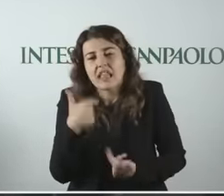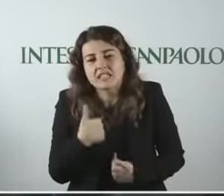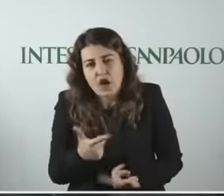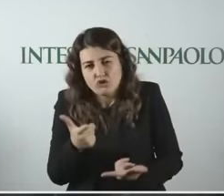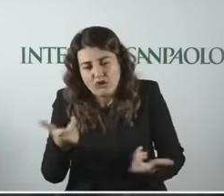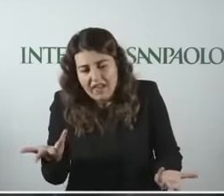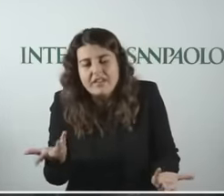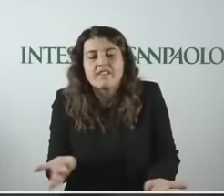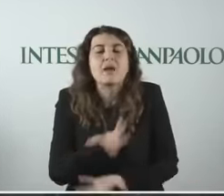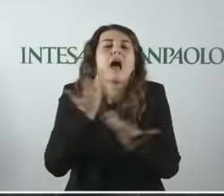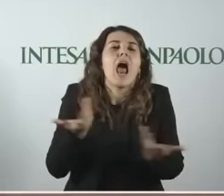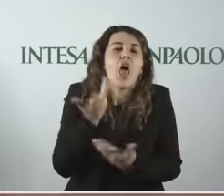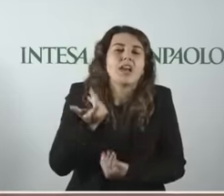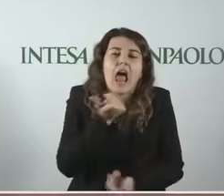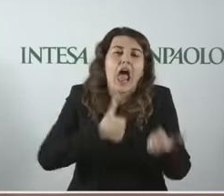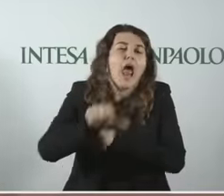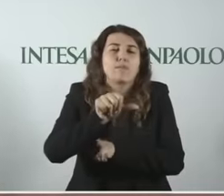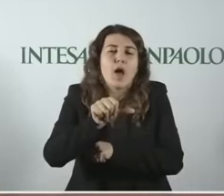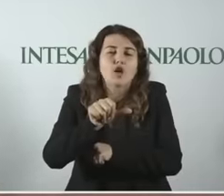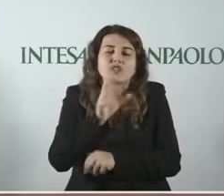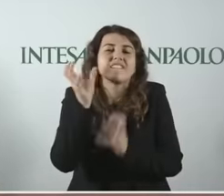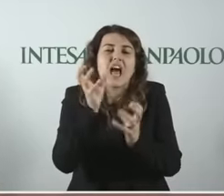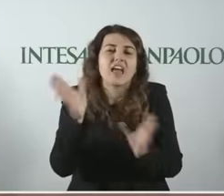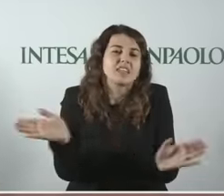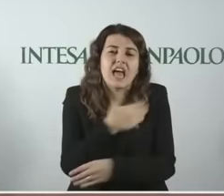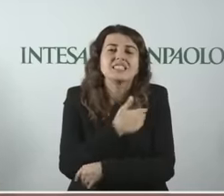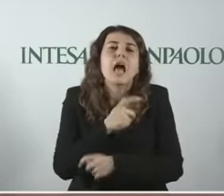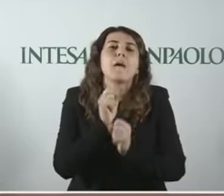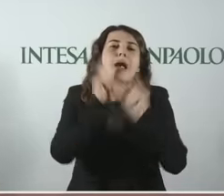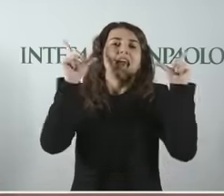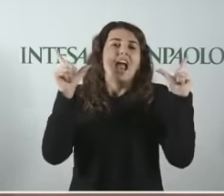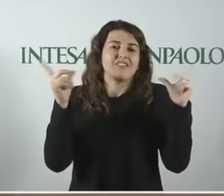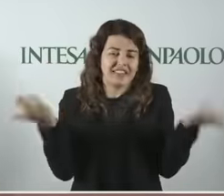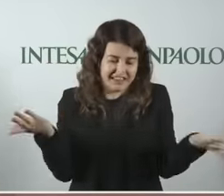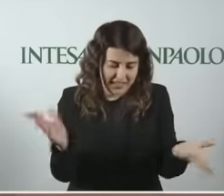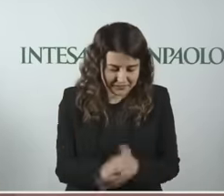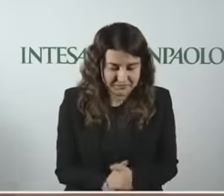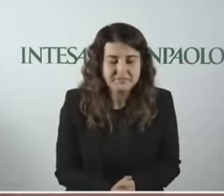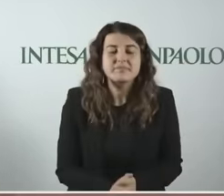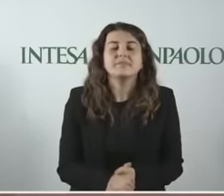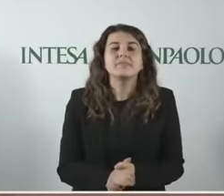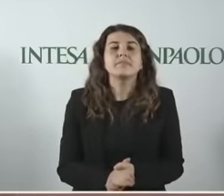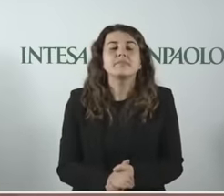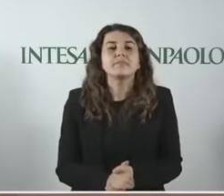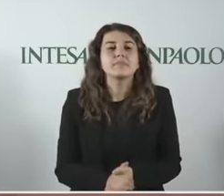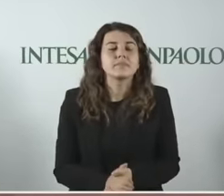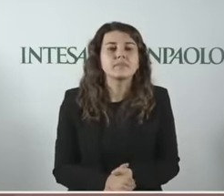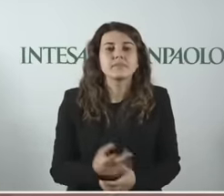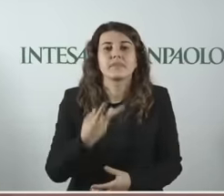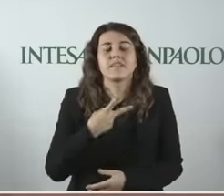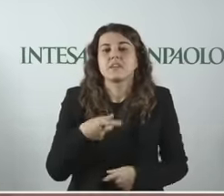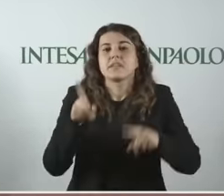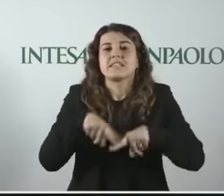invece individuato un po' di domande sulla sulla meraviglia Allora io come come sempre come